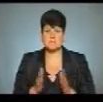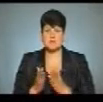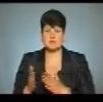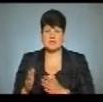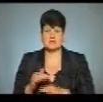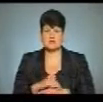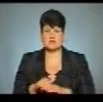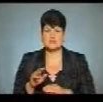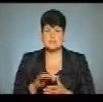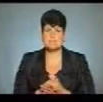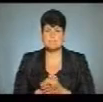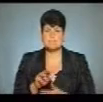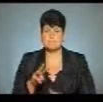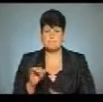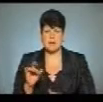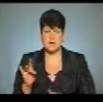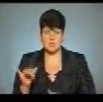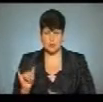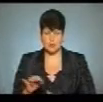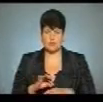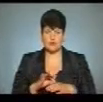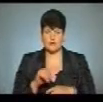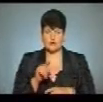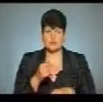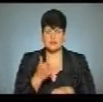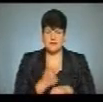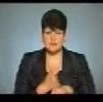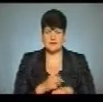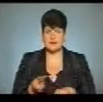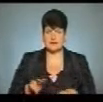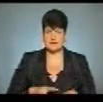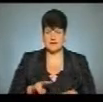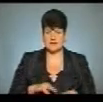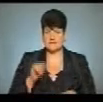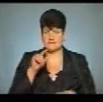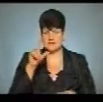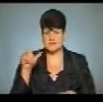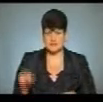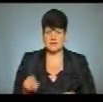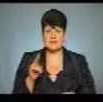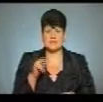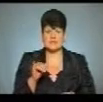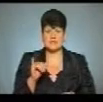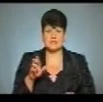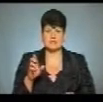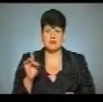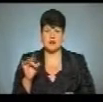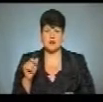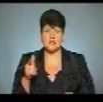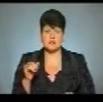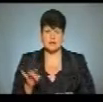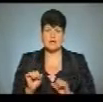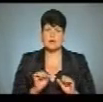вулиці Миру. Провела його генеральний директор громадського дитячого інтернет-телебачення «Веселка ТІВІ» Діна Ібрагімова з Києва, яка